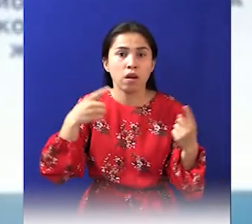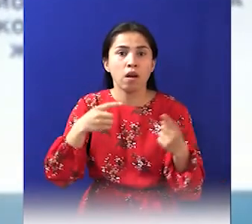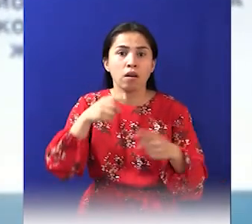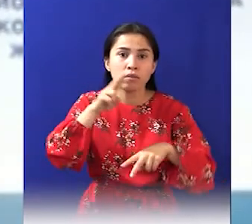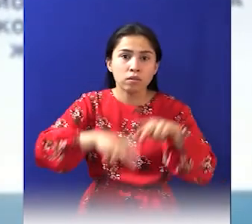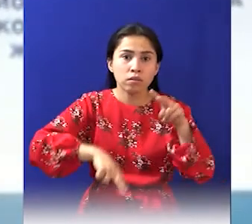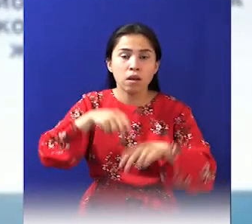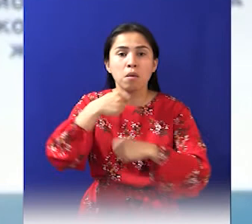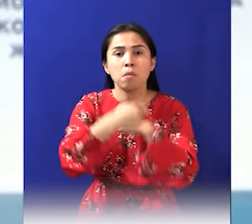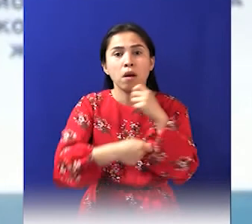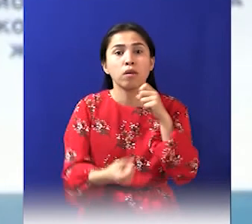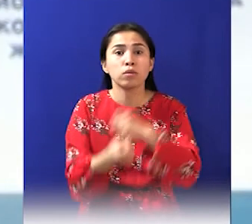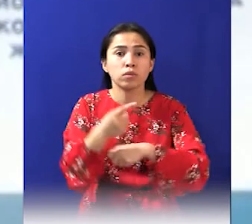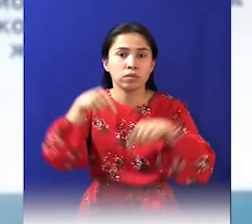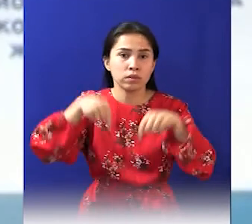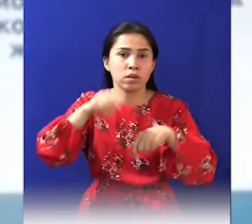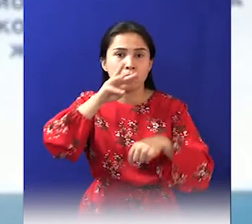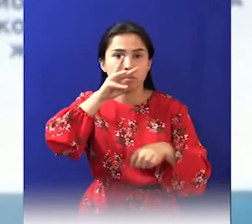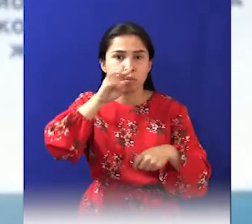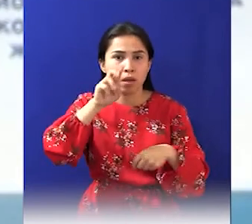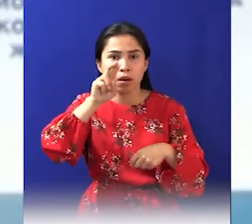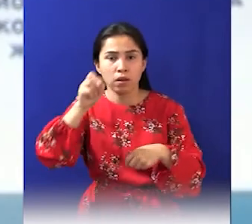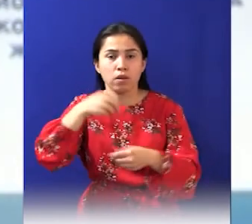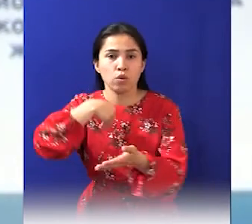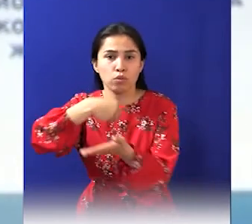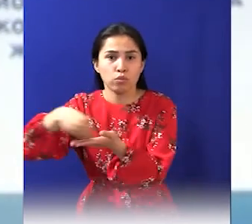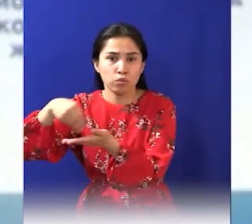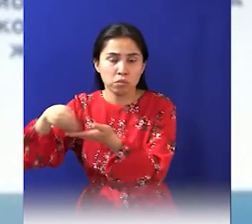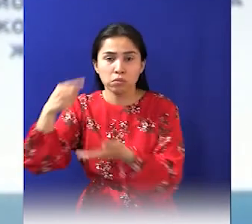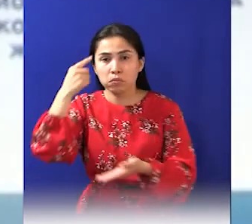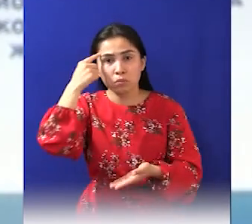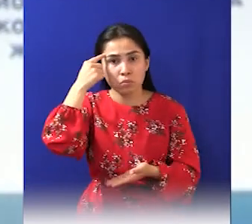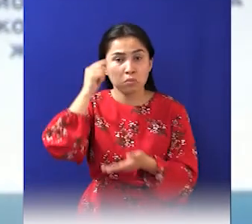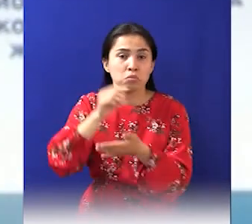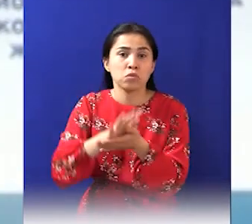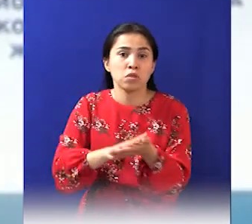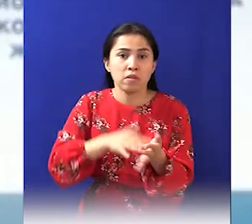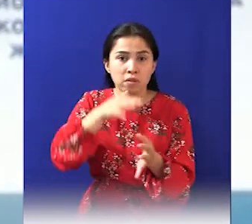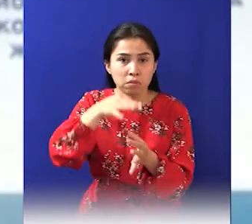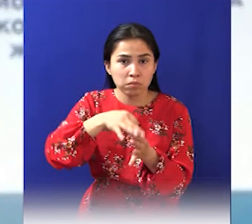интернет мүмкіндігі бар жерлердің барлық халқына иншалла біздер